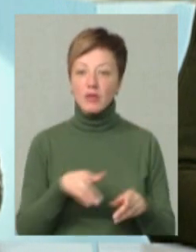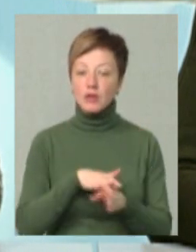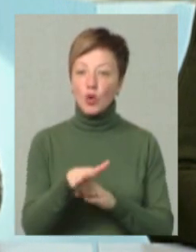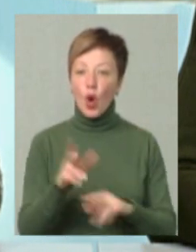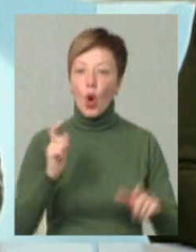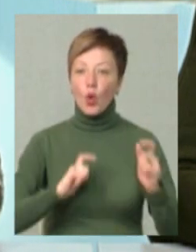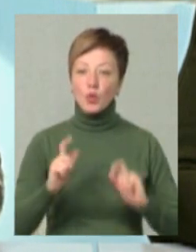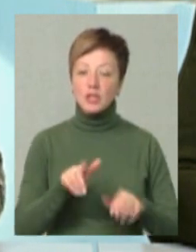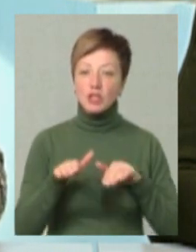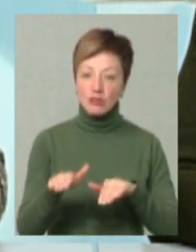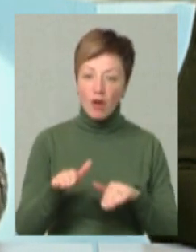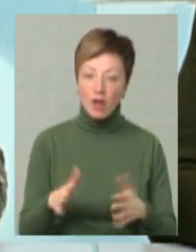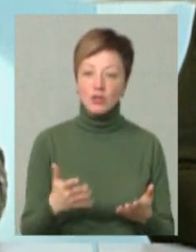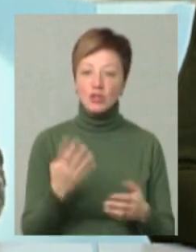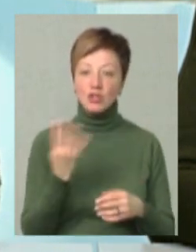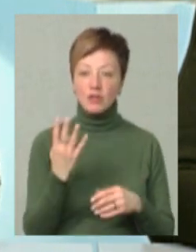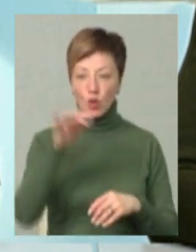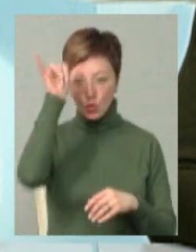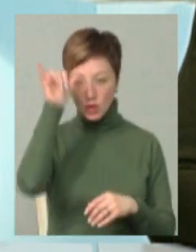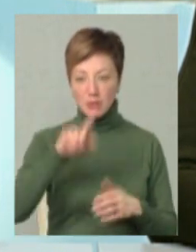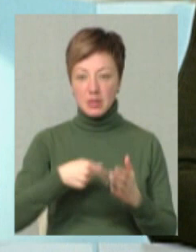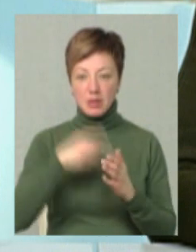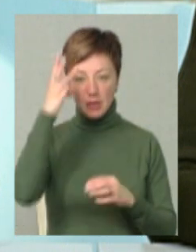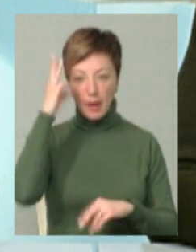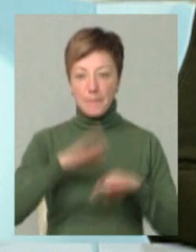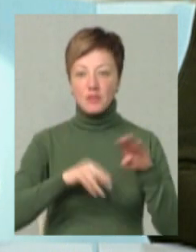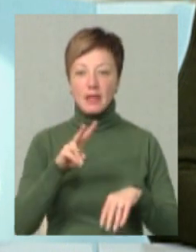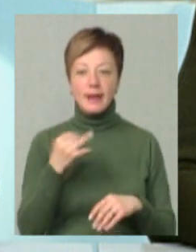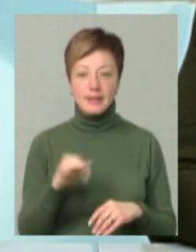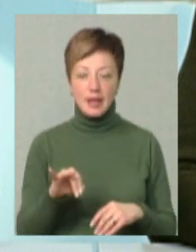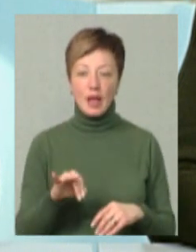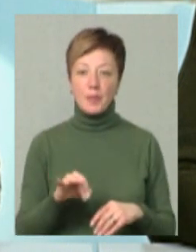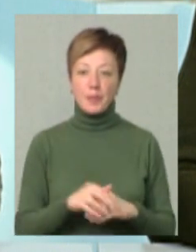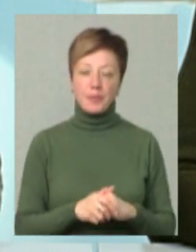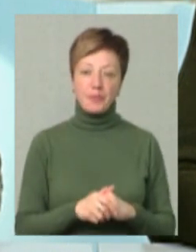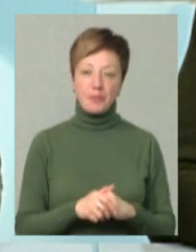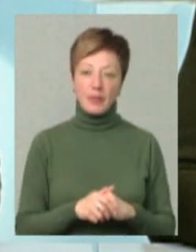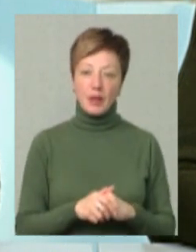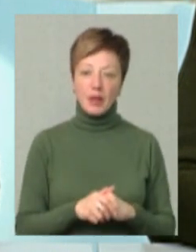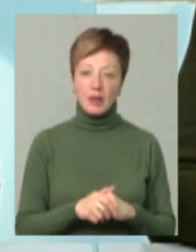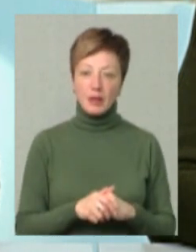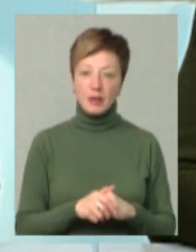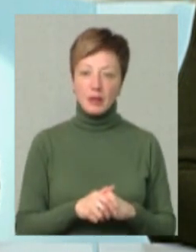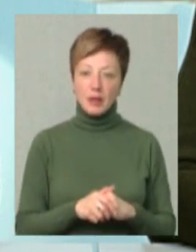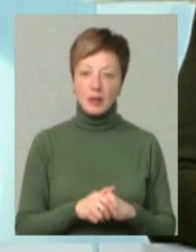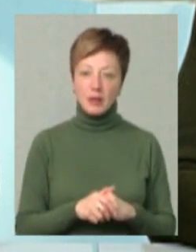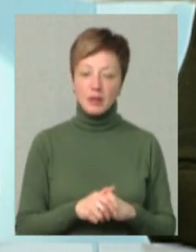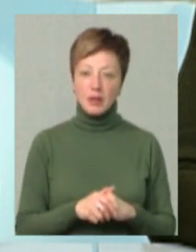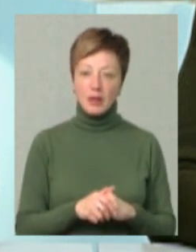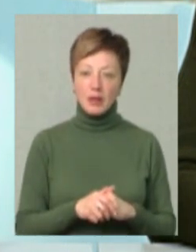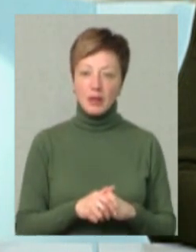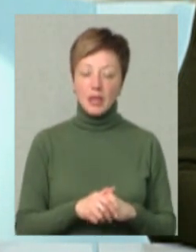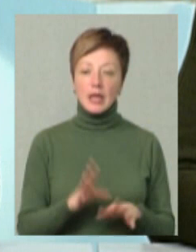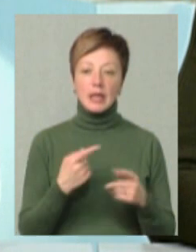реалізовує курси швачок, як, наприклад, 4-те училище міста Хмельницького, професійний ліцей Григорій Станіслав його